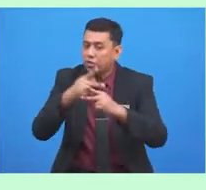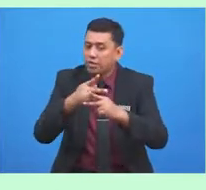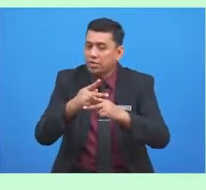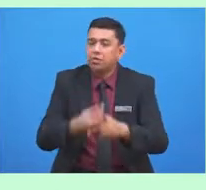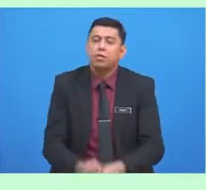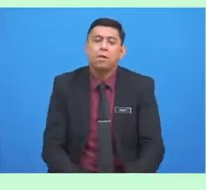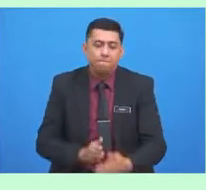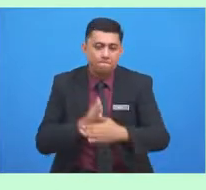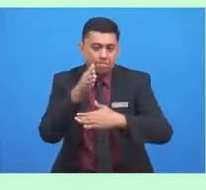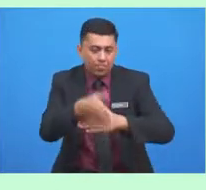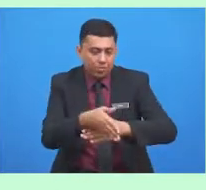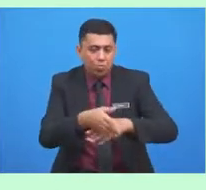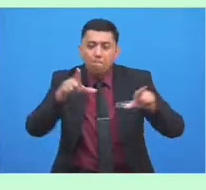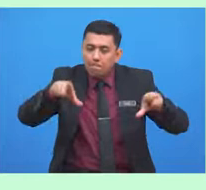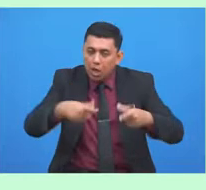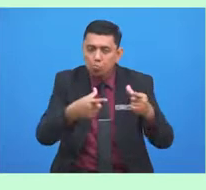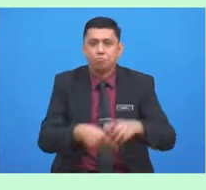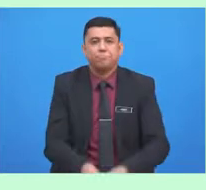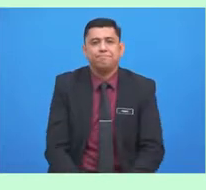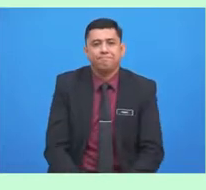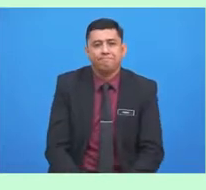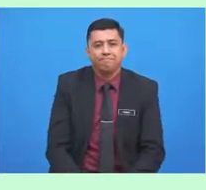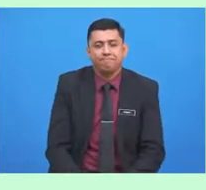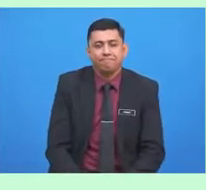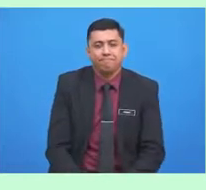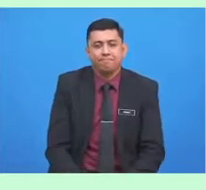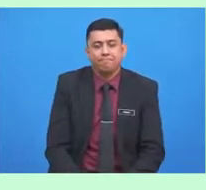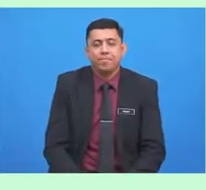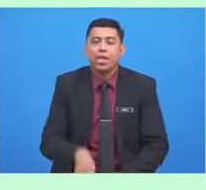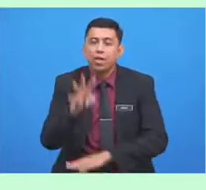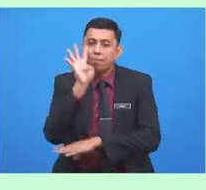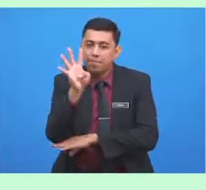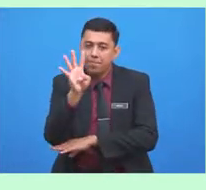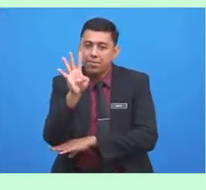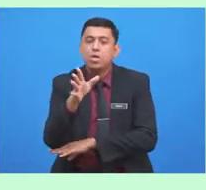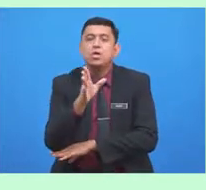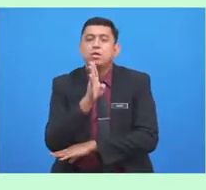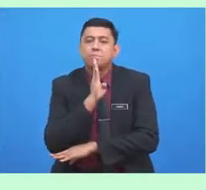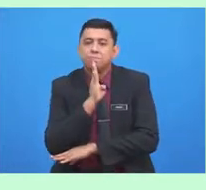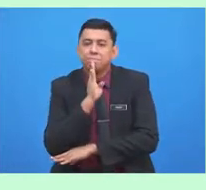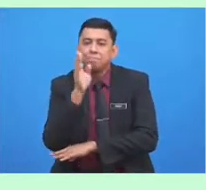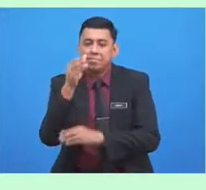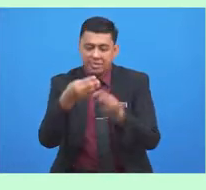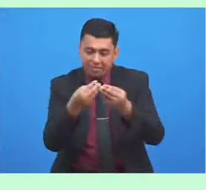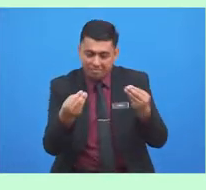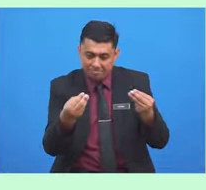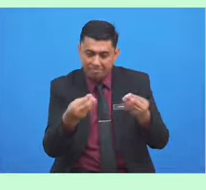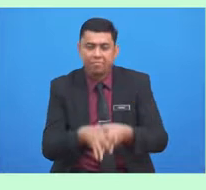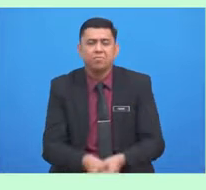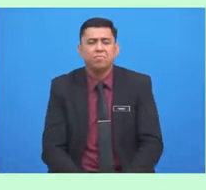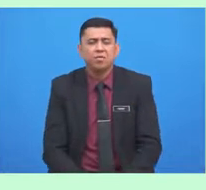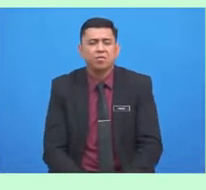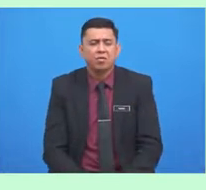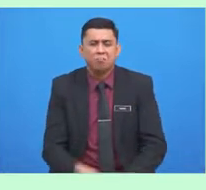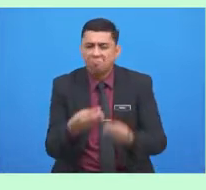kanopi tumbuhan berlaku. Faktor keempat, lembapan tanah. Tanah yang kering adalah